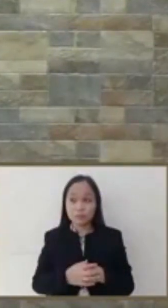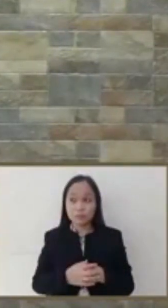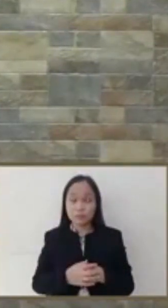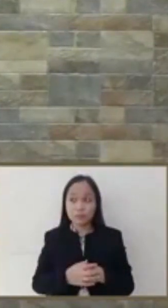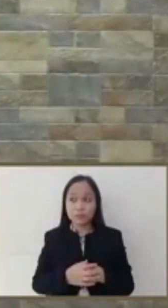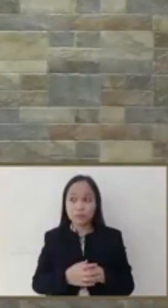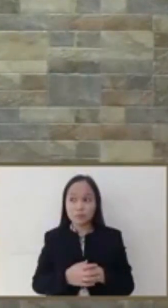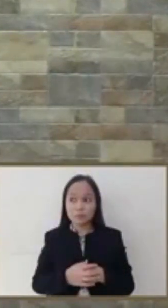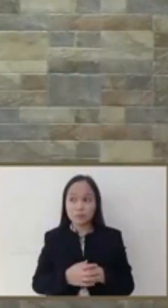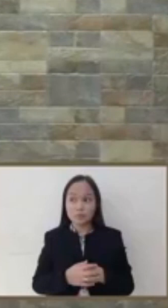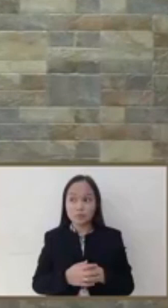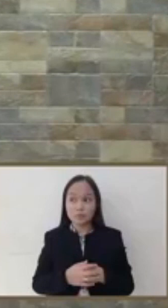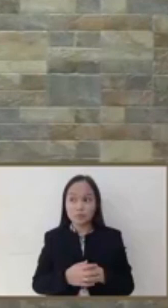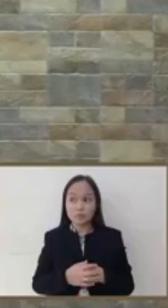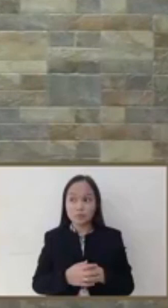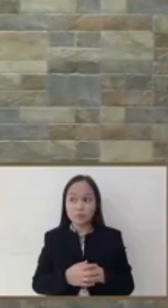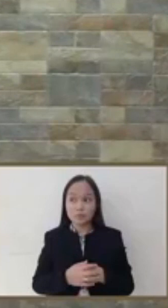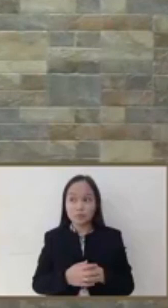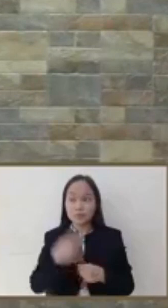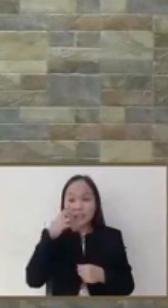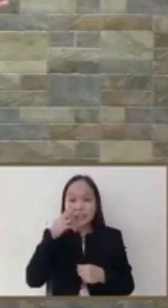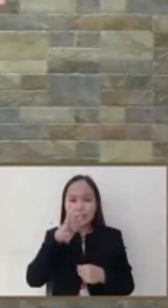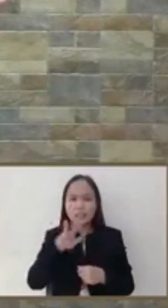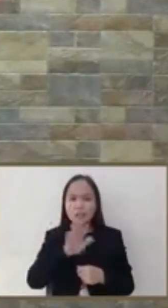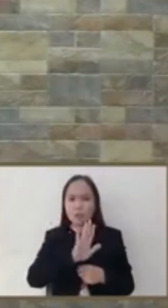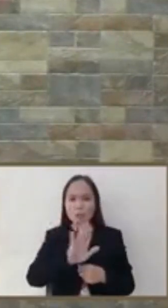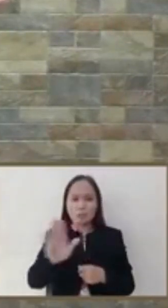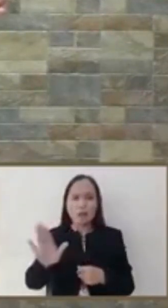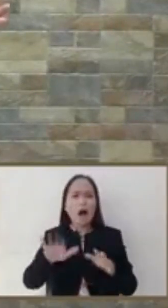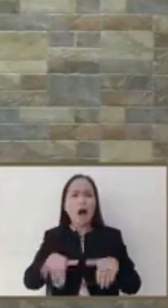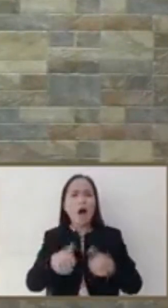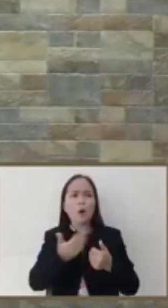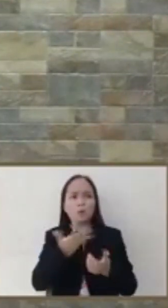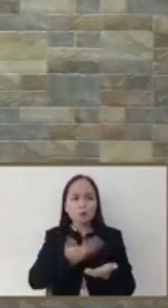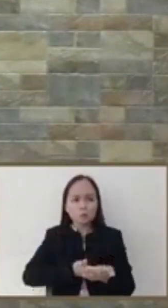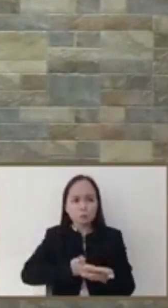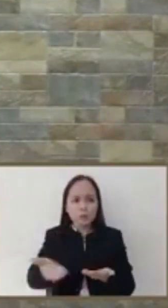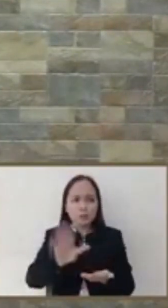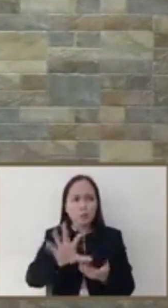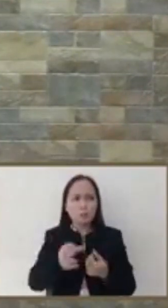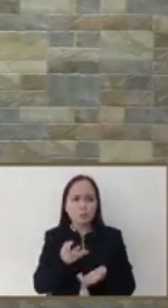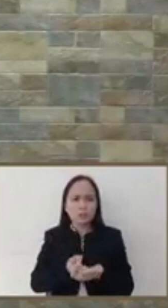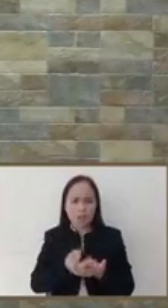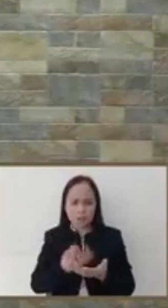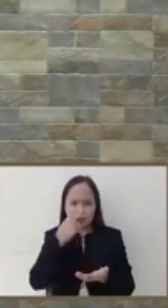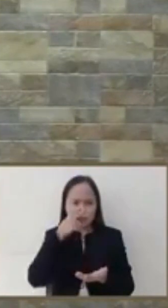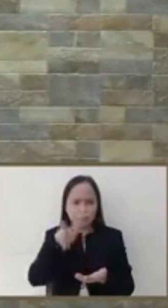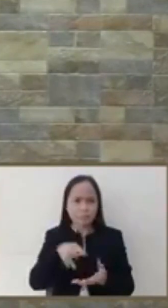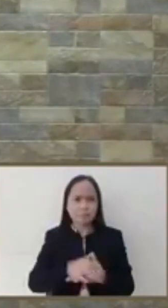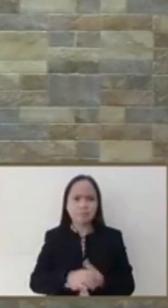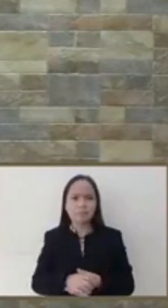tingnan nyo ang inyong paggastos ng inyong pera. Paglabas ng inyong pera. Tingnan nyo.